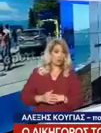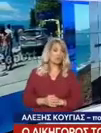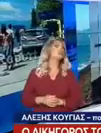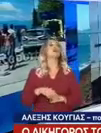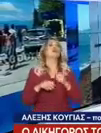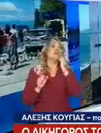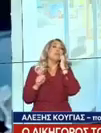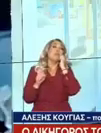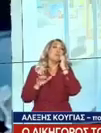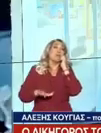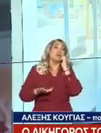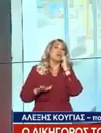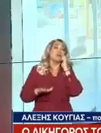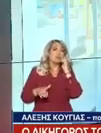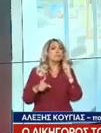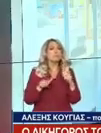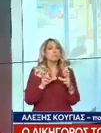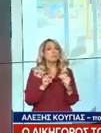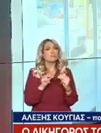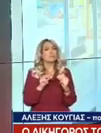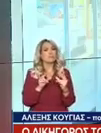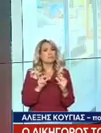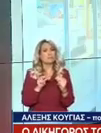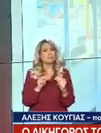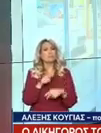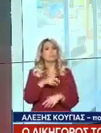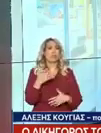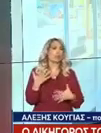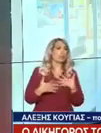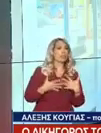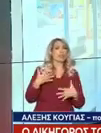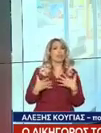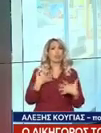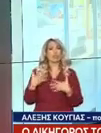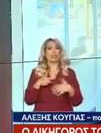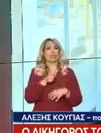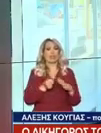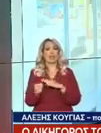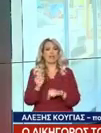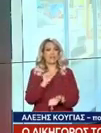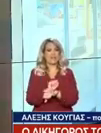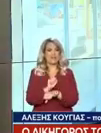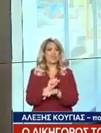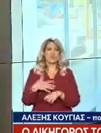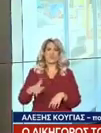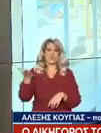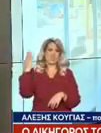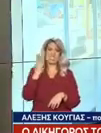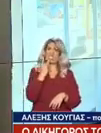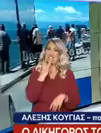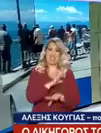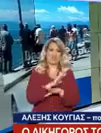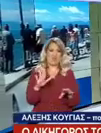πολύ μικρός. Ήταν πολύ μικρός και μέσα στη φυλακή περνούσε και πολύ μεγάλη ταλαιπωρία. Γιατί ξέρετε, στην φυλακή είναι ένα σκληρό περιβάλλον. Και